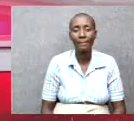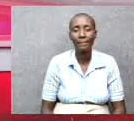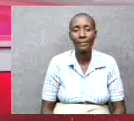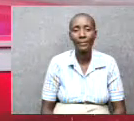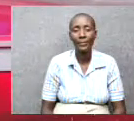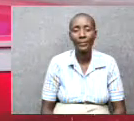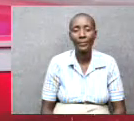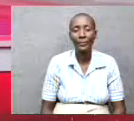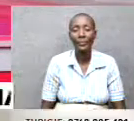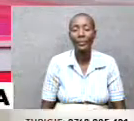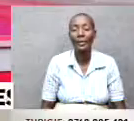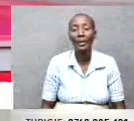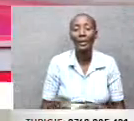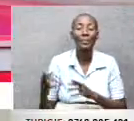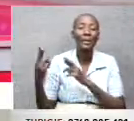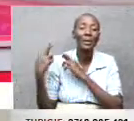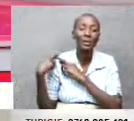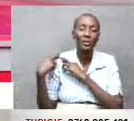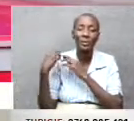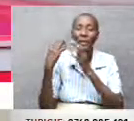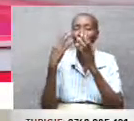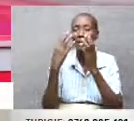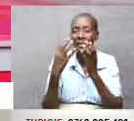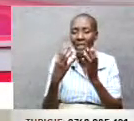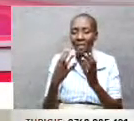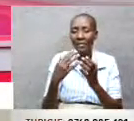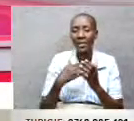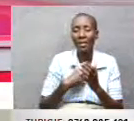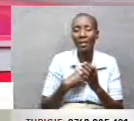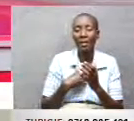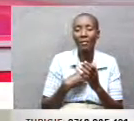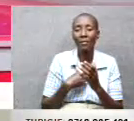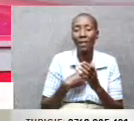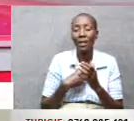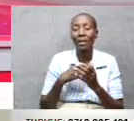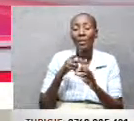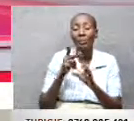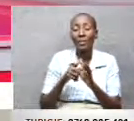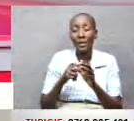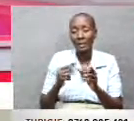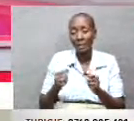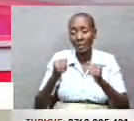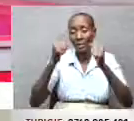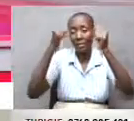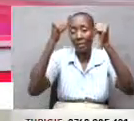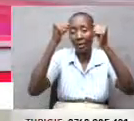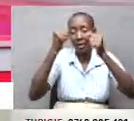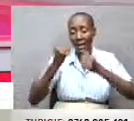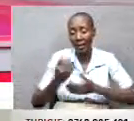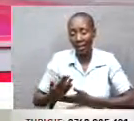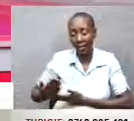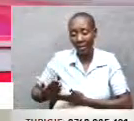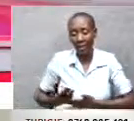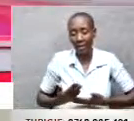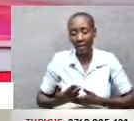Huku wakiwa na kibarua kizito cha kupigania nafasi ya kushiriki mashindano ya kombe la dunia la raga la mwaka wa